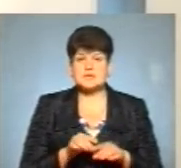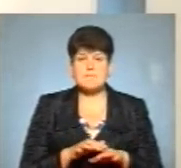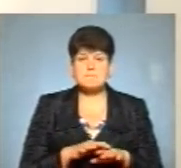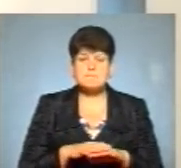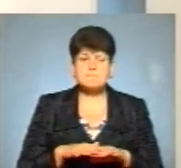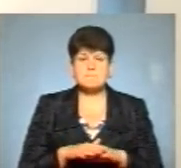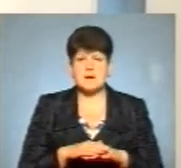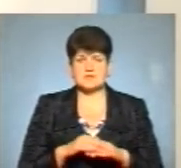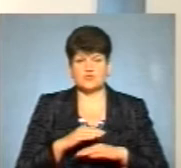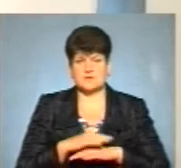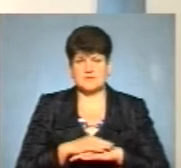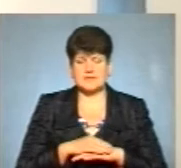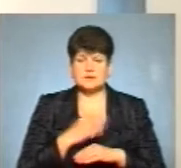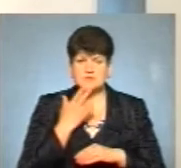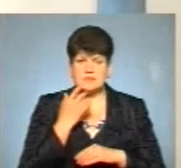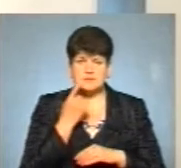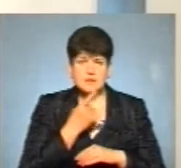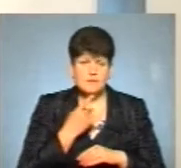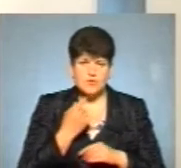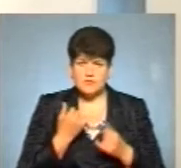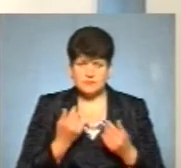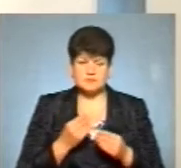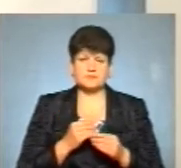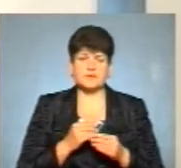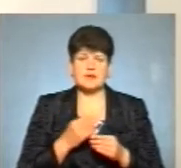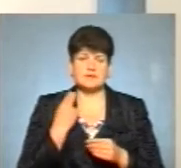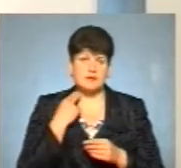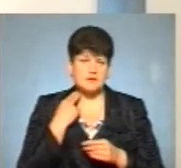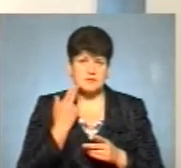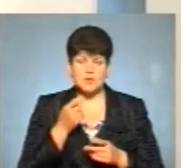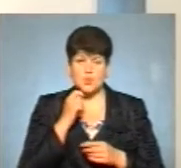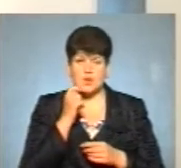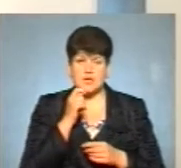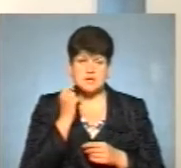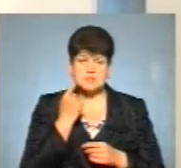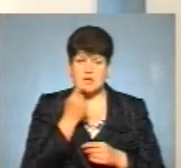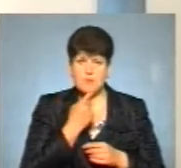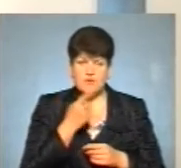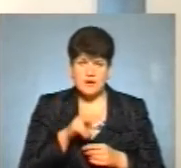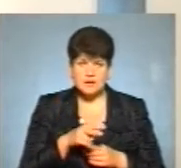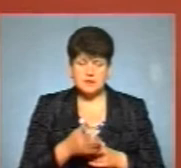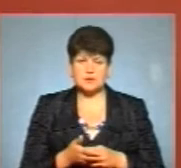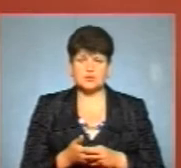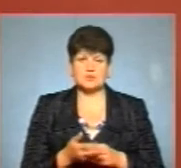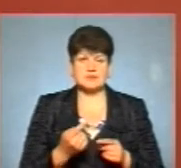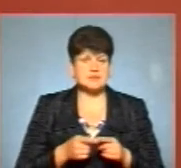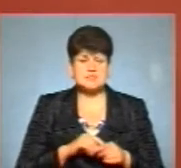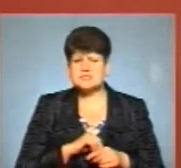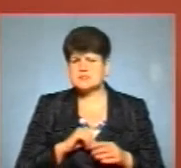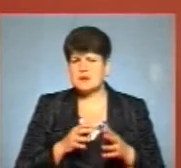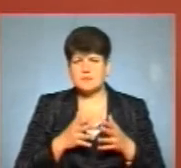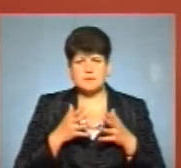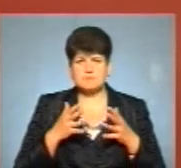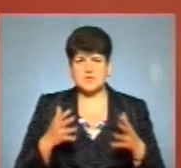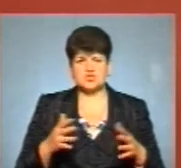предмети все-таки. І іноземна мова, до речі, зокрема, англійська, українська мова, література, це саме більше,